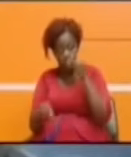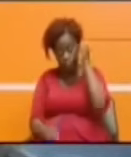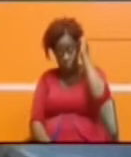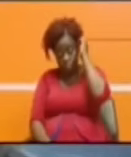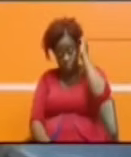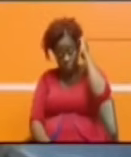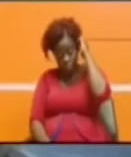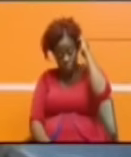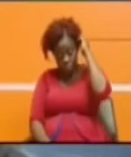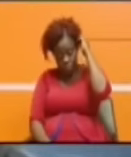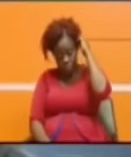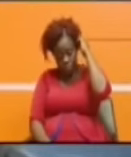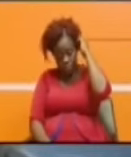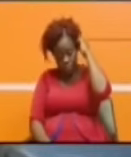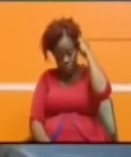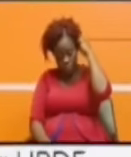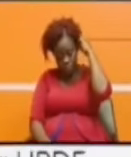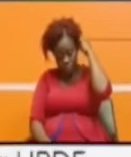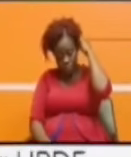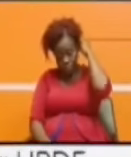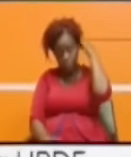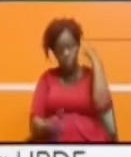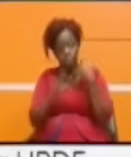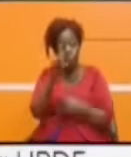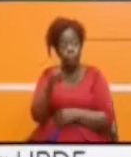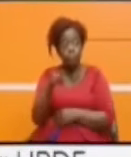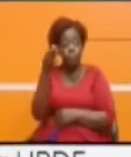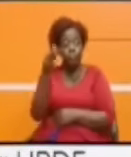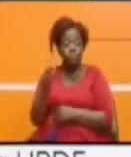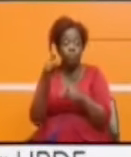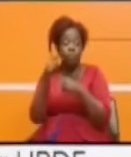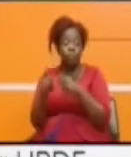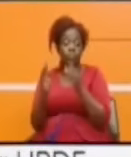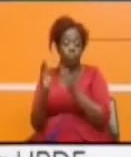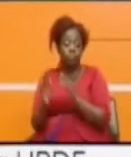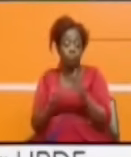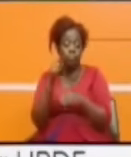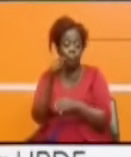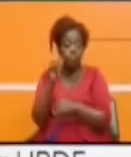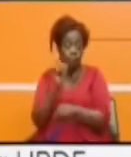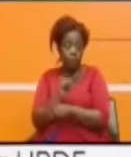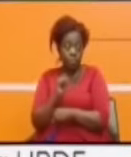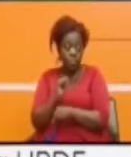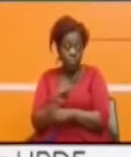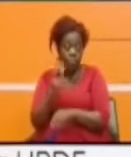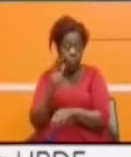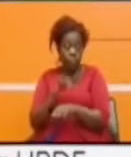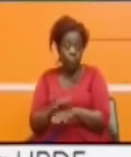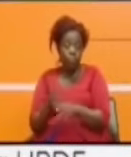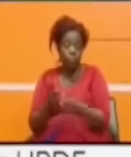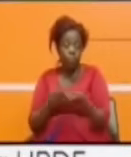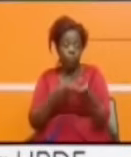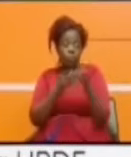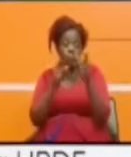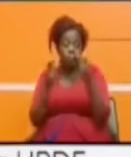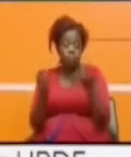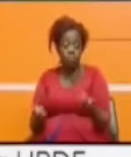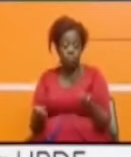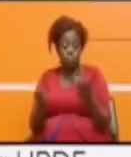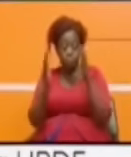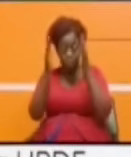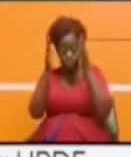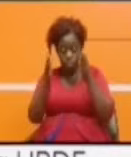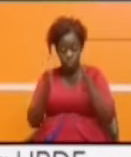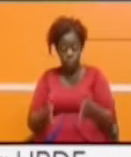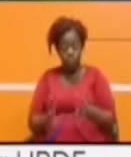UPDF continues now to plan for even more operations other than war to ensure not just physical